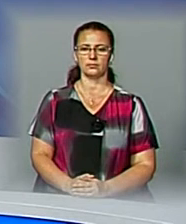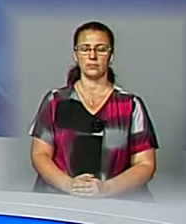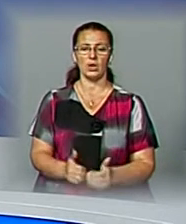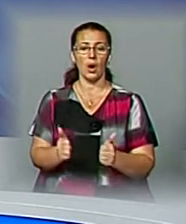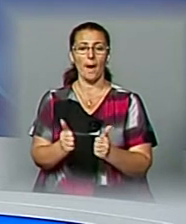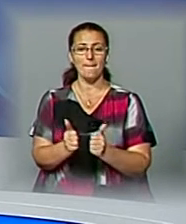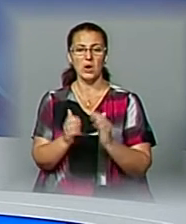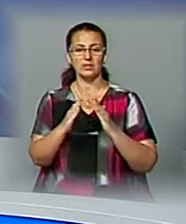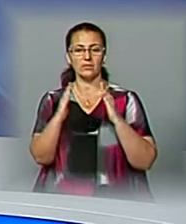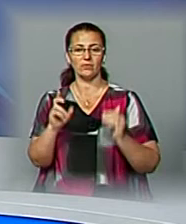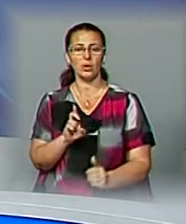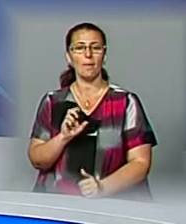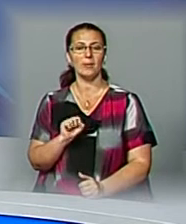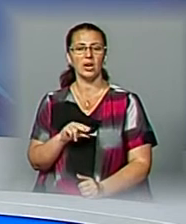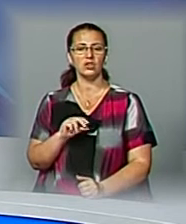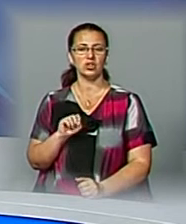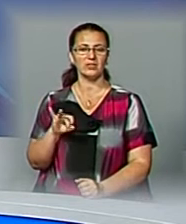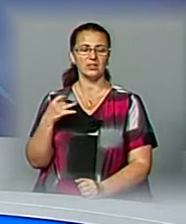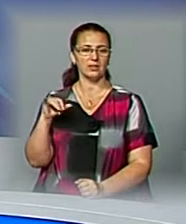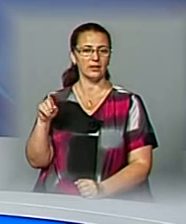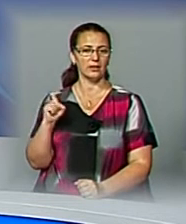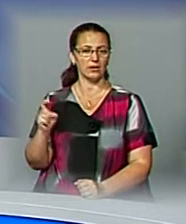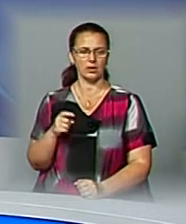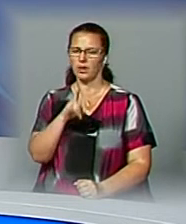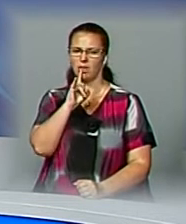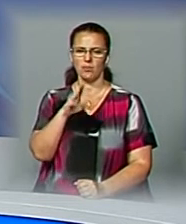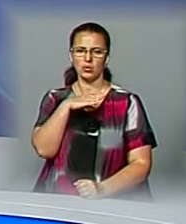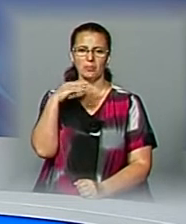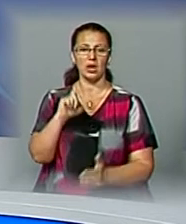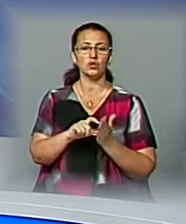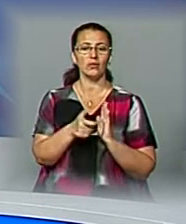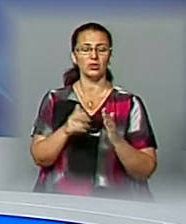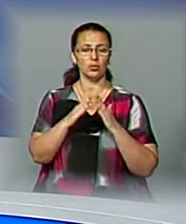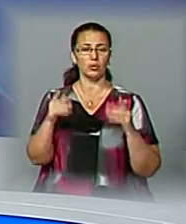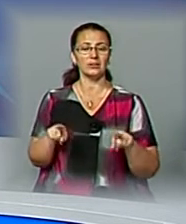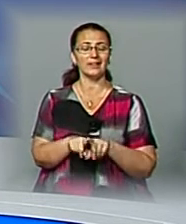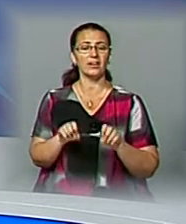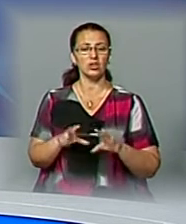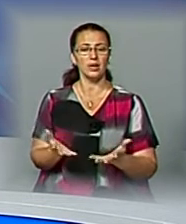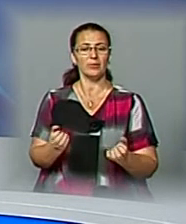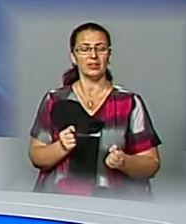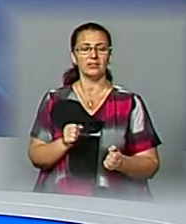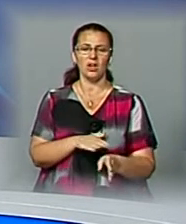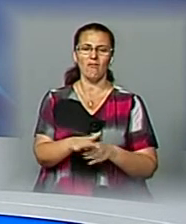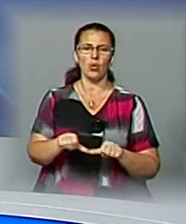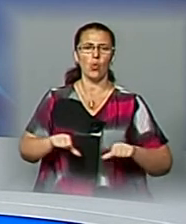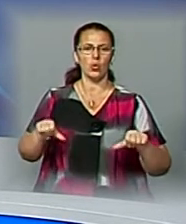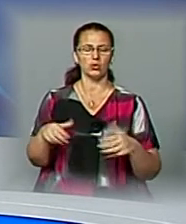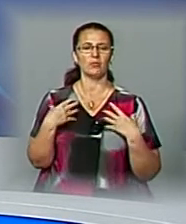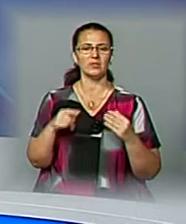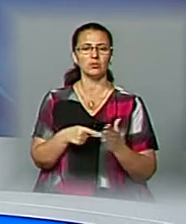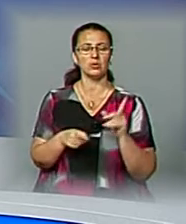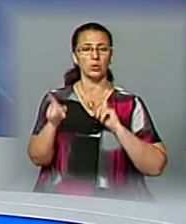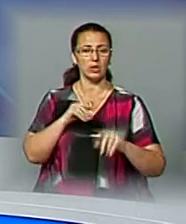Поруч із вілою Бачевських не буде багатоквартирного будинку. Таке рішення сьогодні прийняли на виконкомі Львівської міськради. На